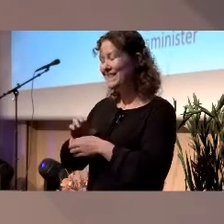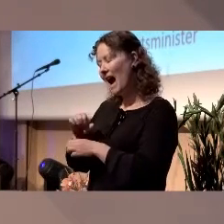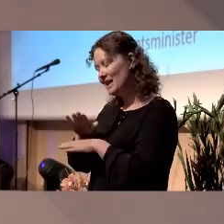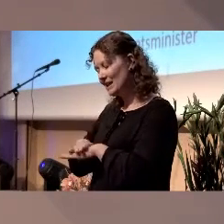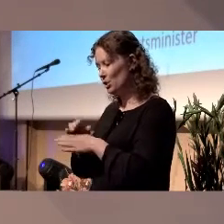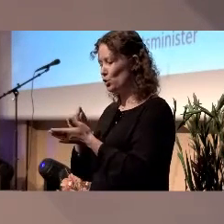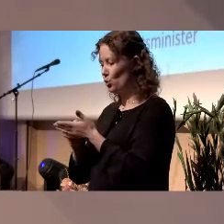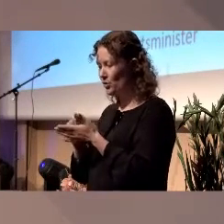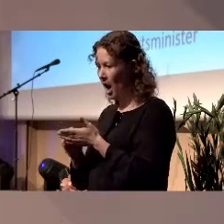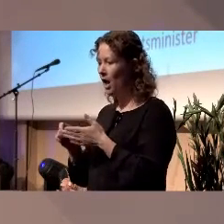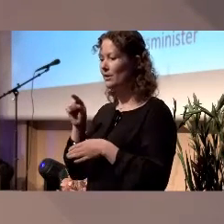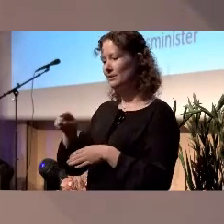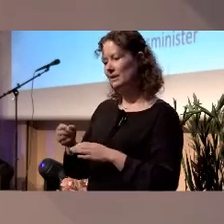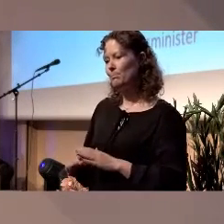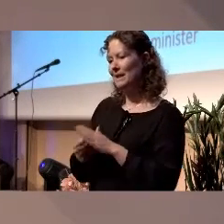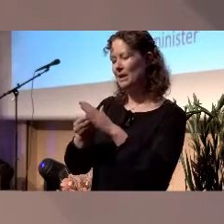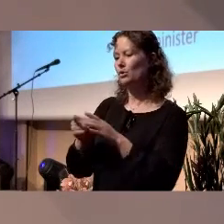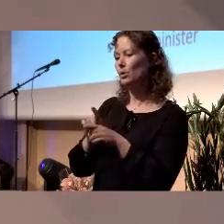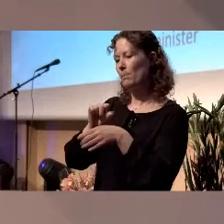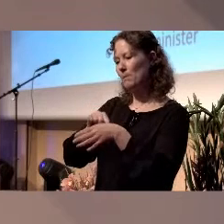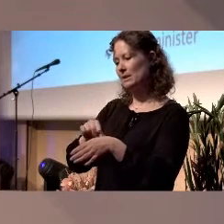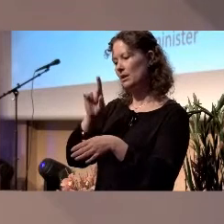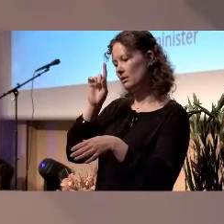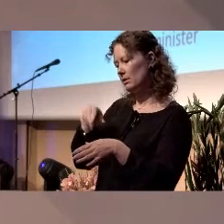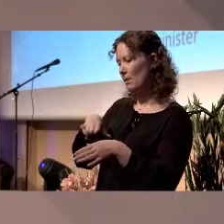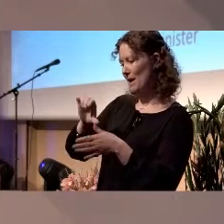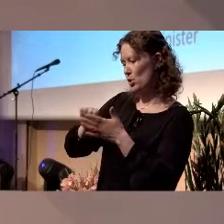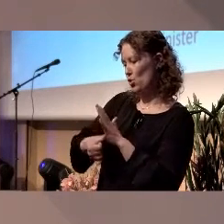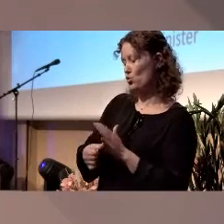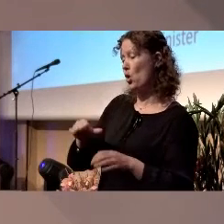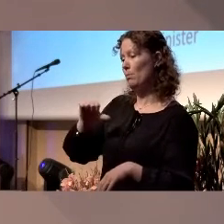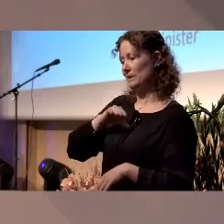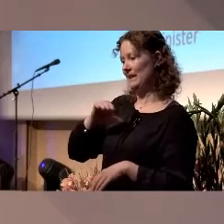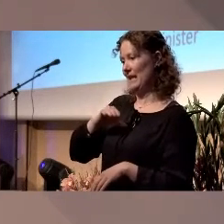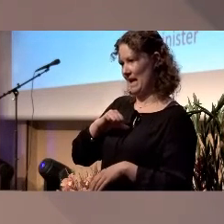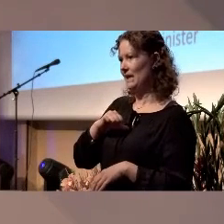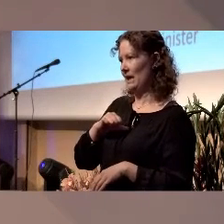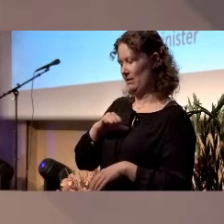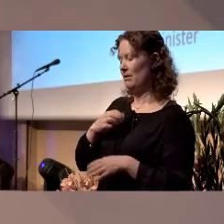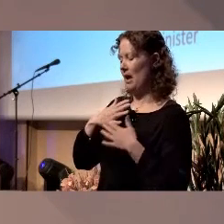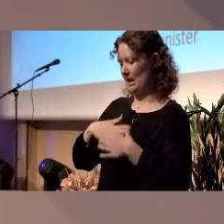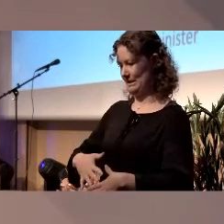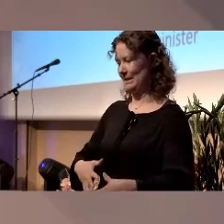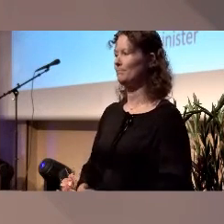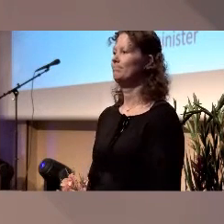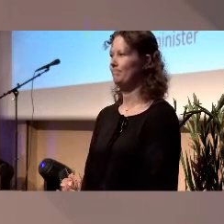som bidrar til at pasientene kan ta mer kontroll over sin egen helse.